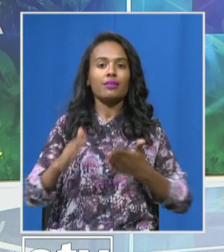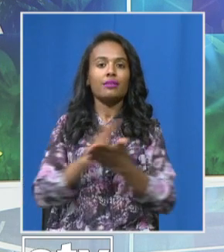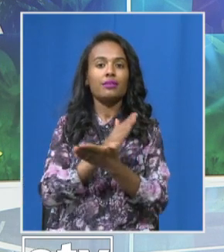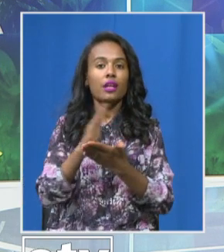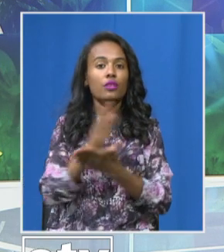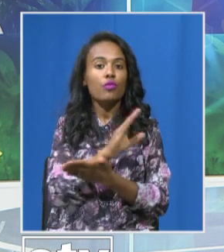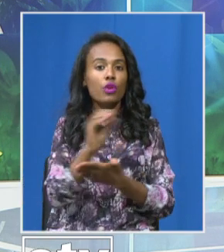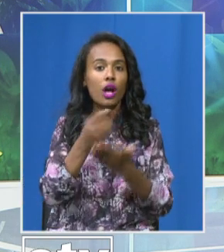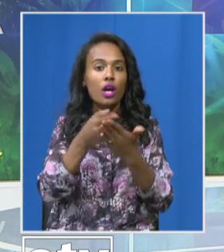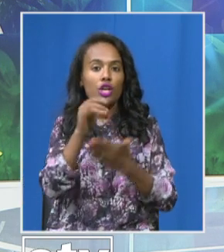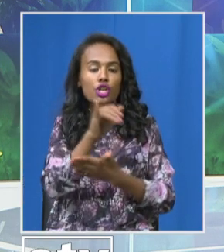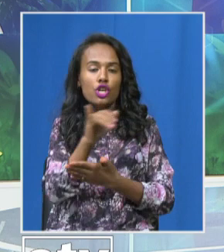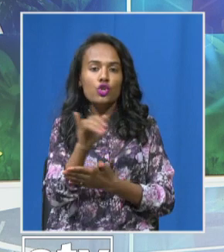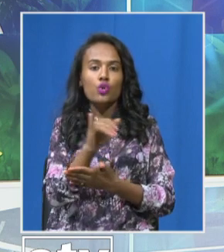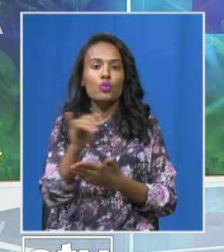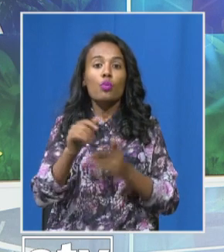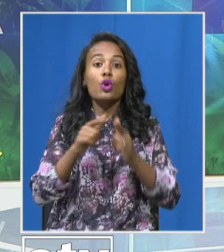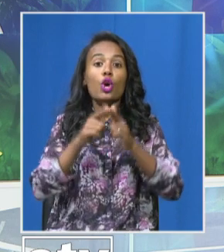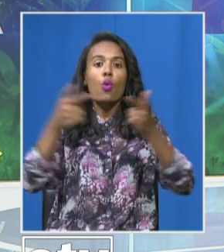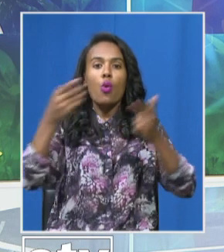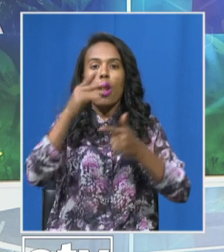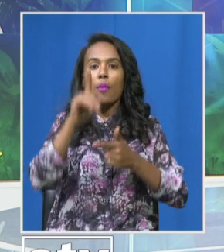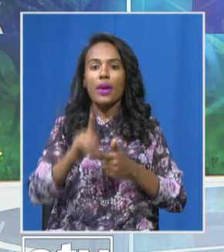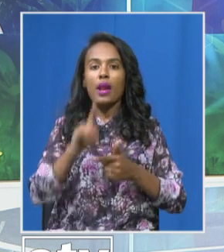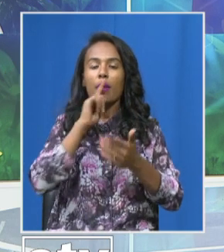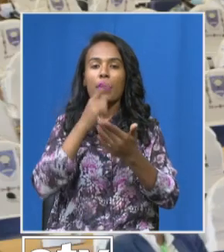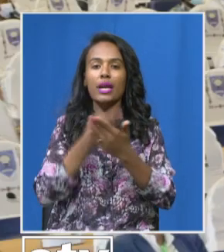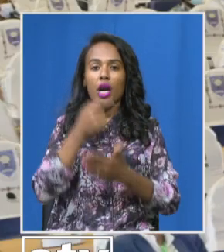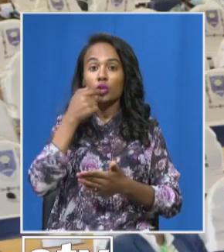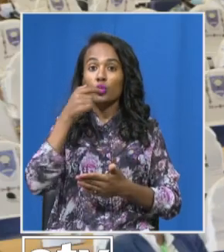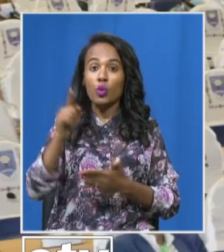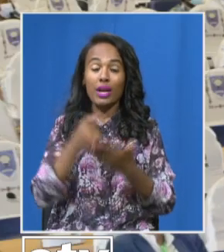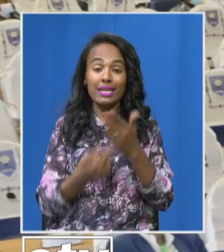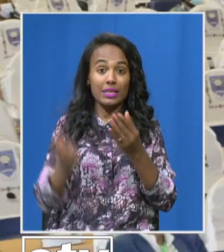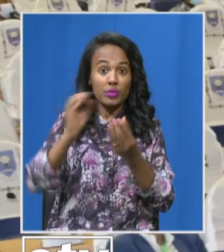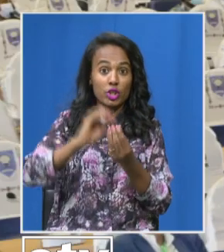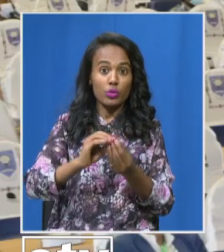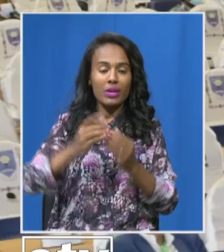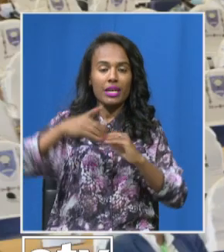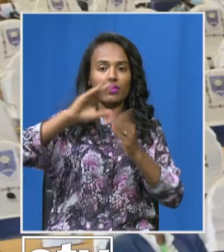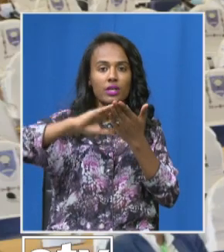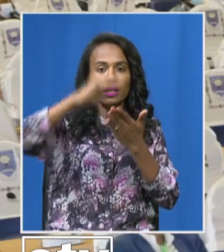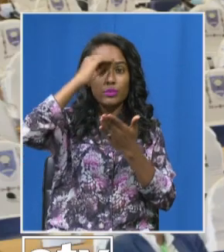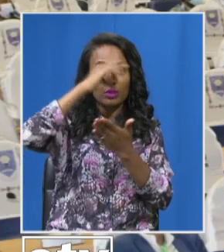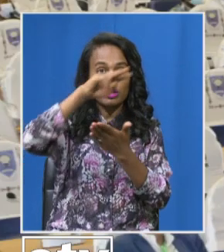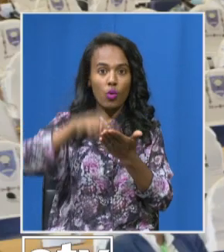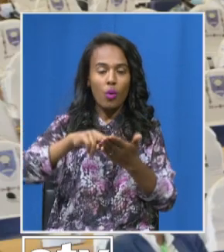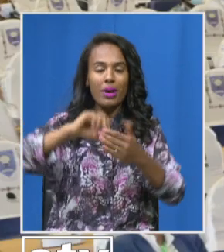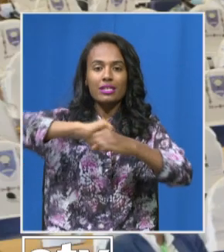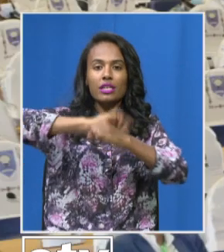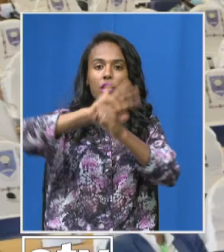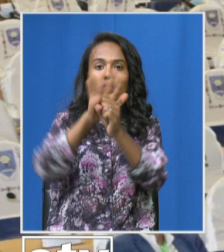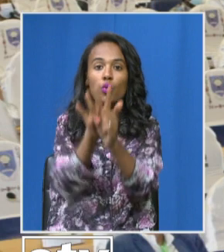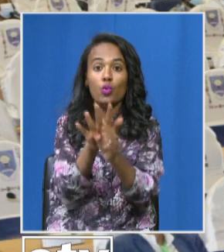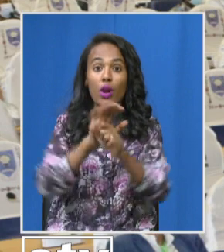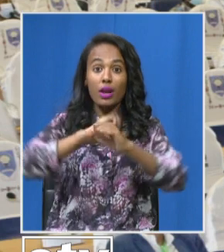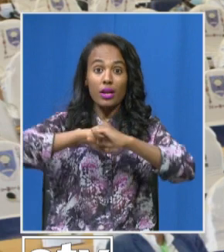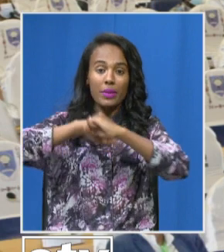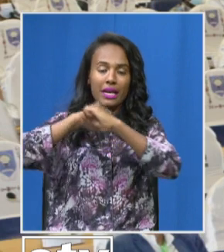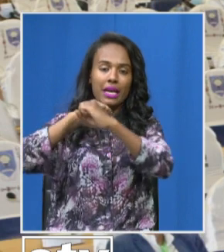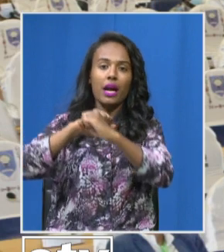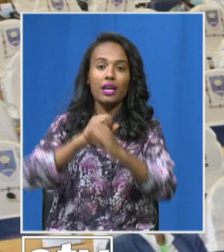ተሳትፎና እንደዚሁም ደግሞ የጎላ ሚናን ማረጋገጥ ነው ብሏል። ከዚህ በተጨማሪ የከፍተኛ ትምህርት ተቋማት ኮቪድ-19 ወረርሽኝን